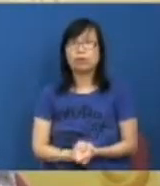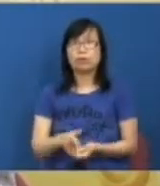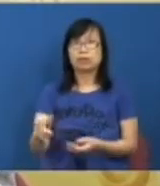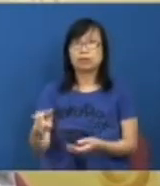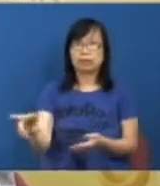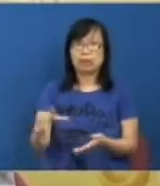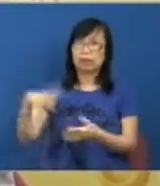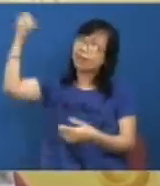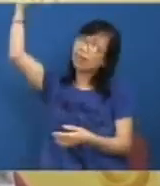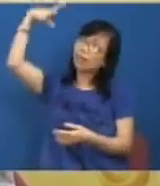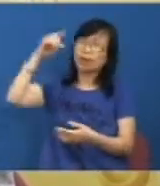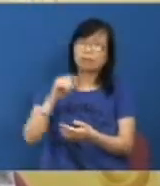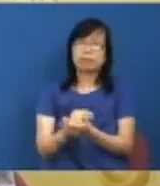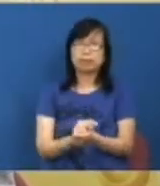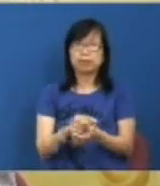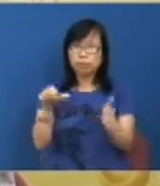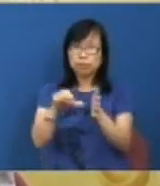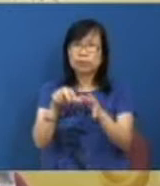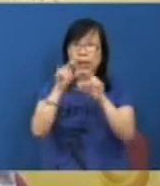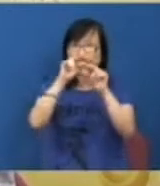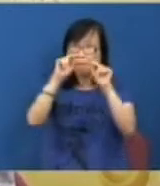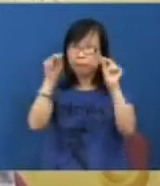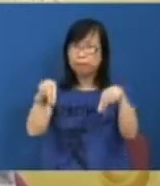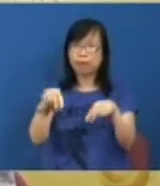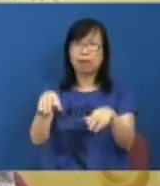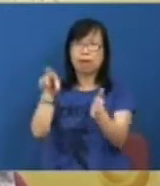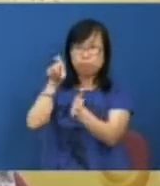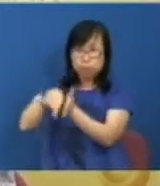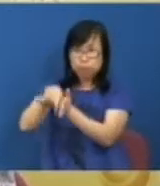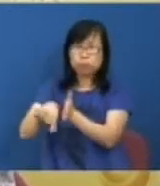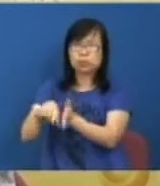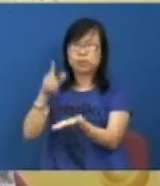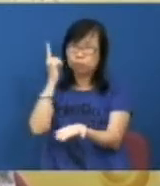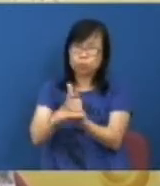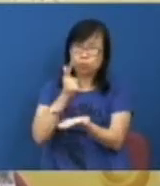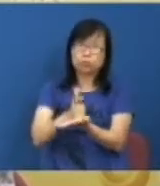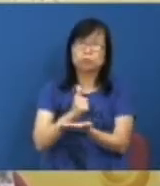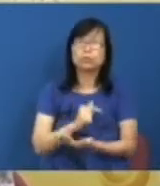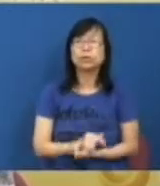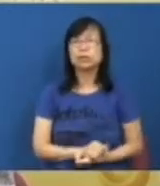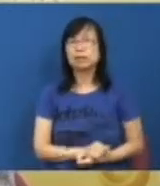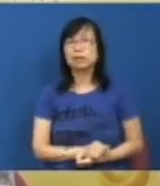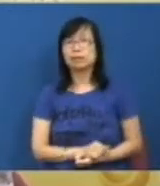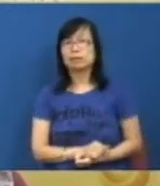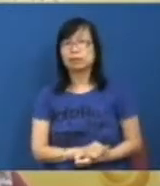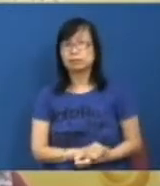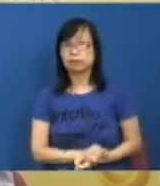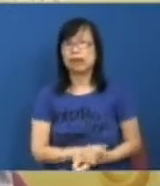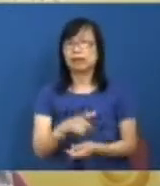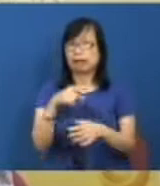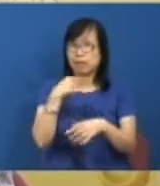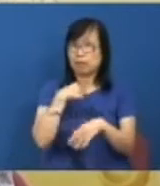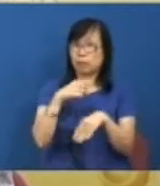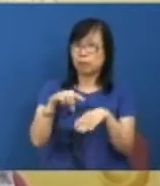其實太陽能最大的問題就真的擺在儲存的方面就最重要。其實就當然不乏就一定要用啲電